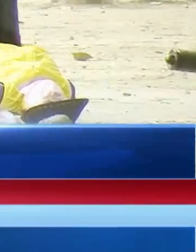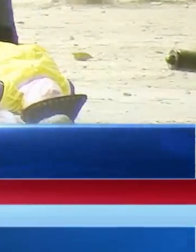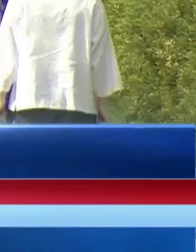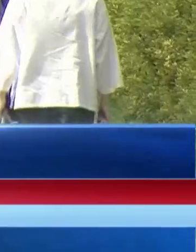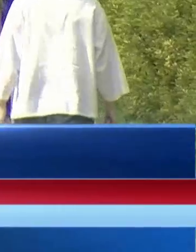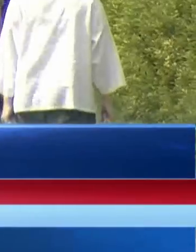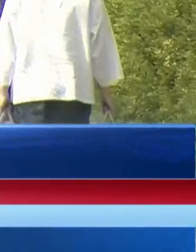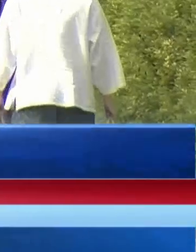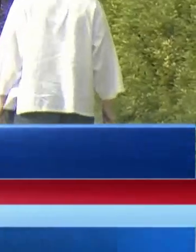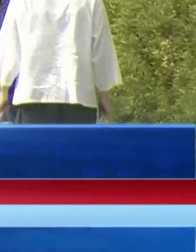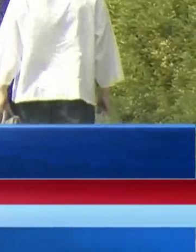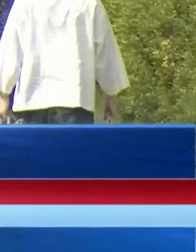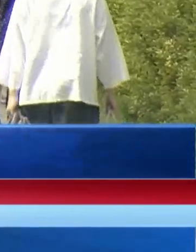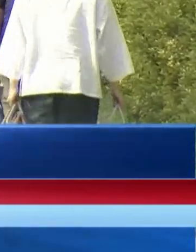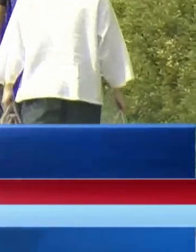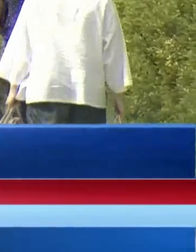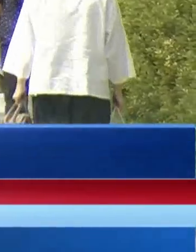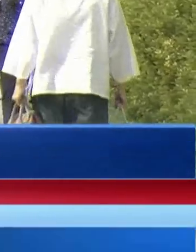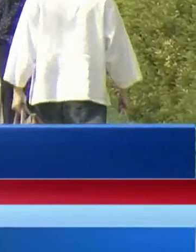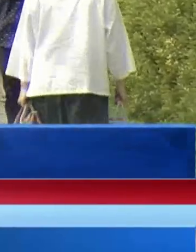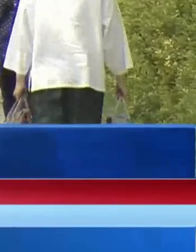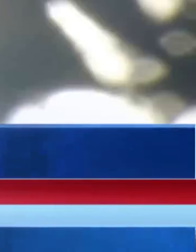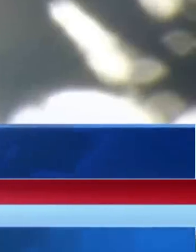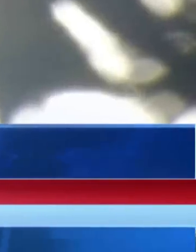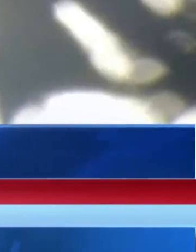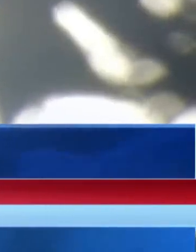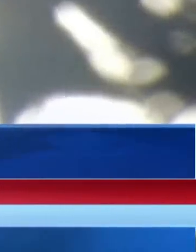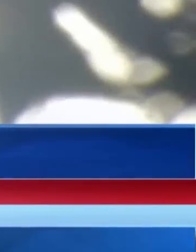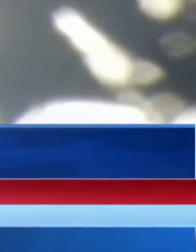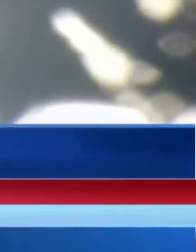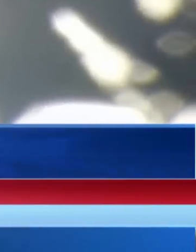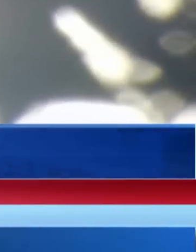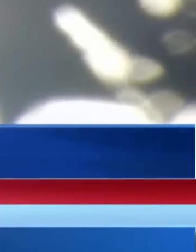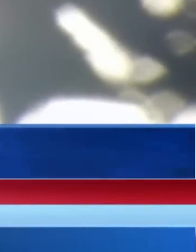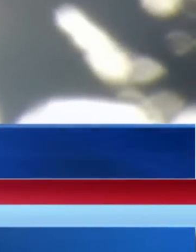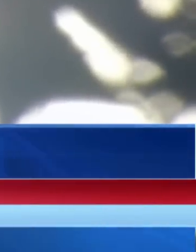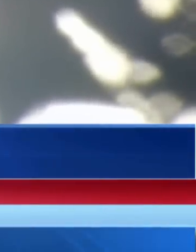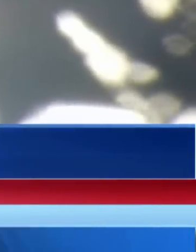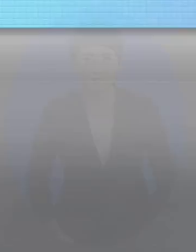기상청은 오늘 9월 17일 1개월 날씨 전망을 발표했습니다.